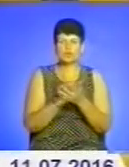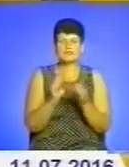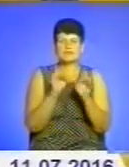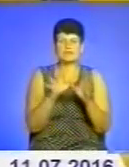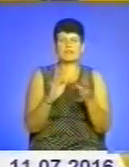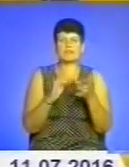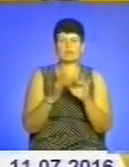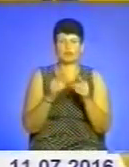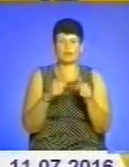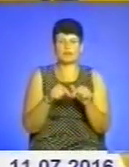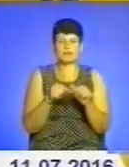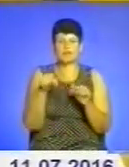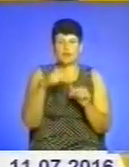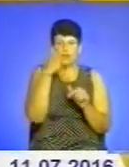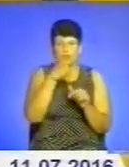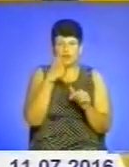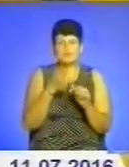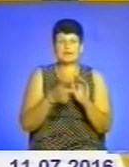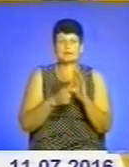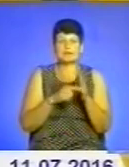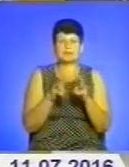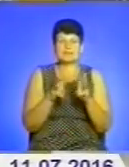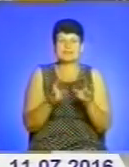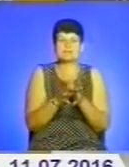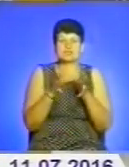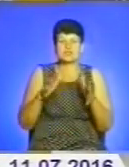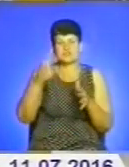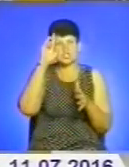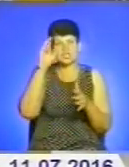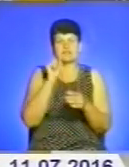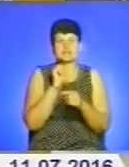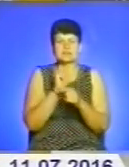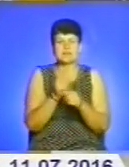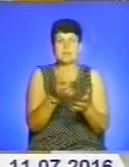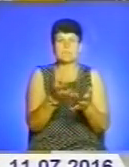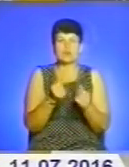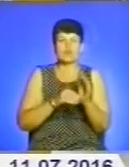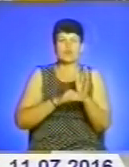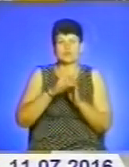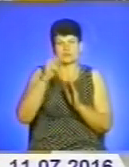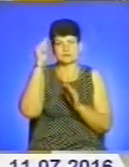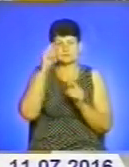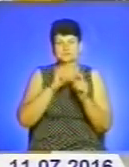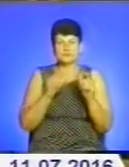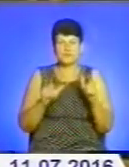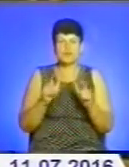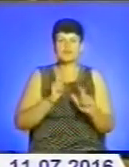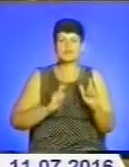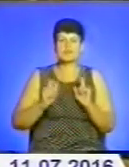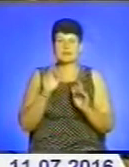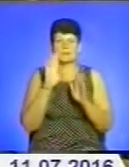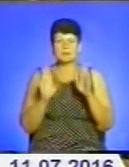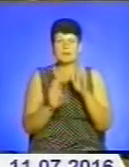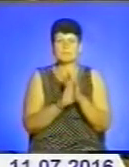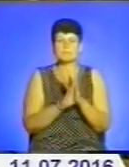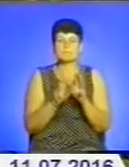вигляді. Цього року Кабмін на 13% збільшив держзамовлення на прийом у виші. Тож університети, що підпорядковуються